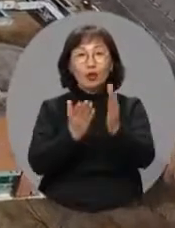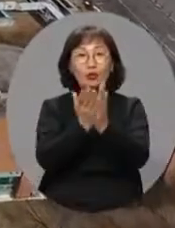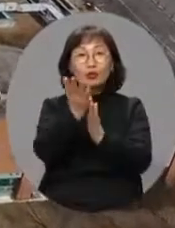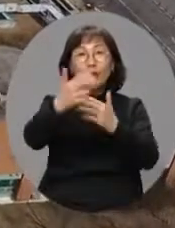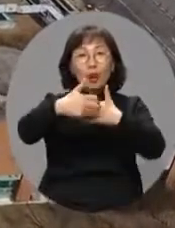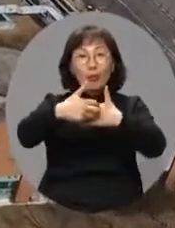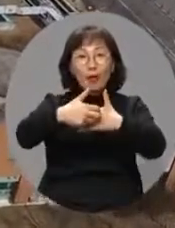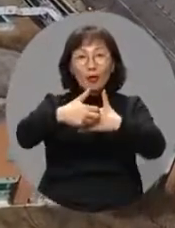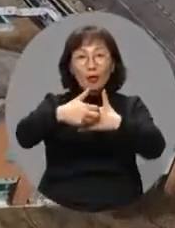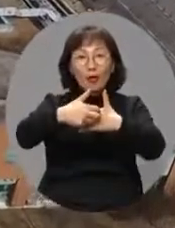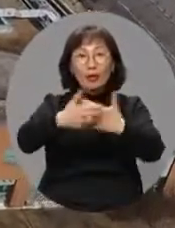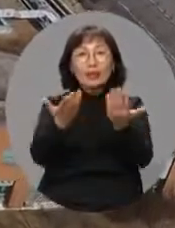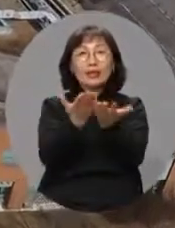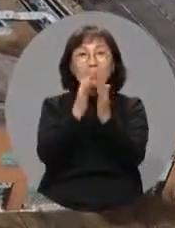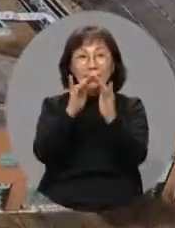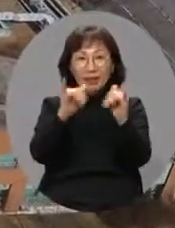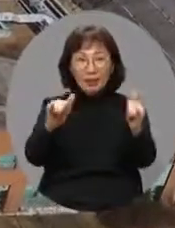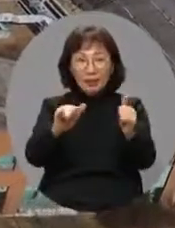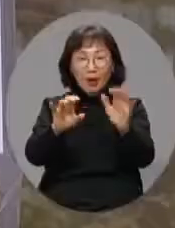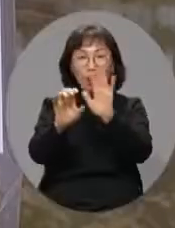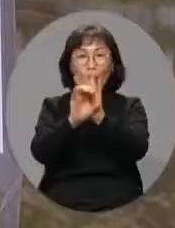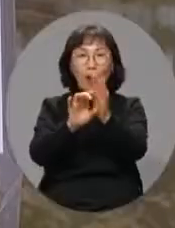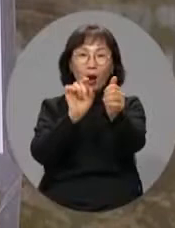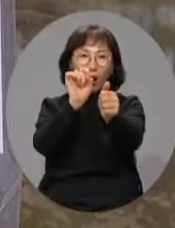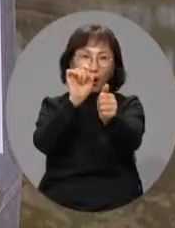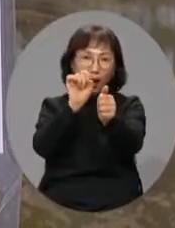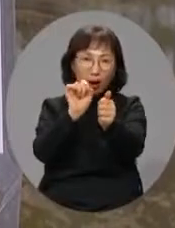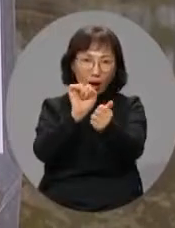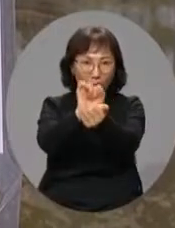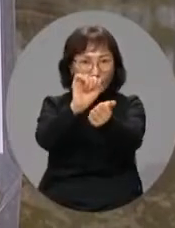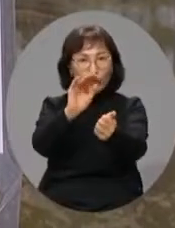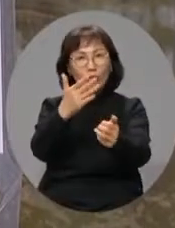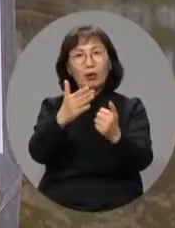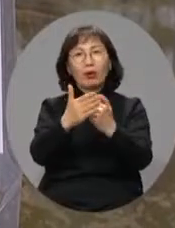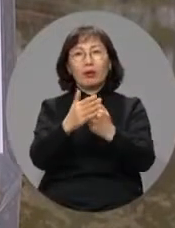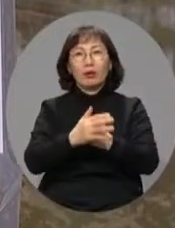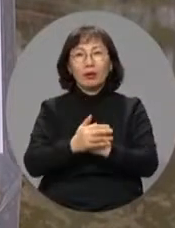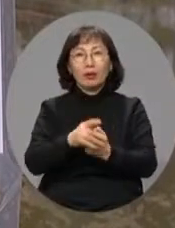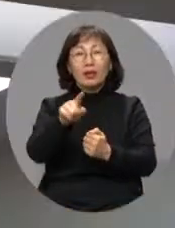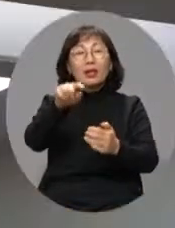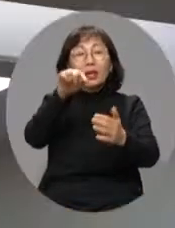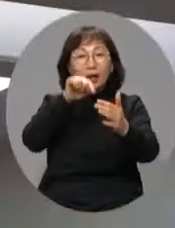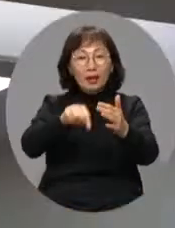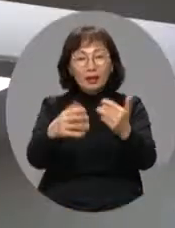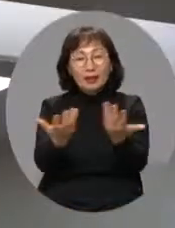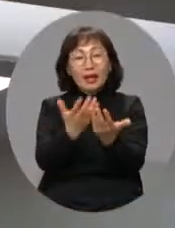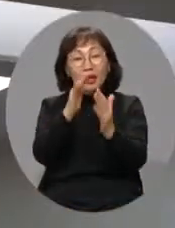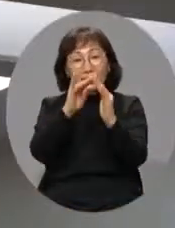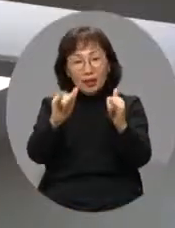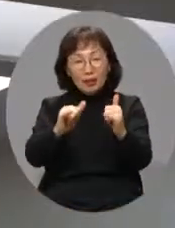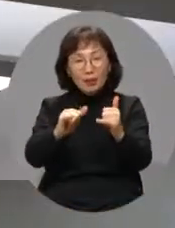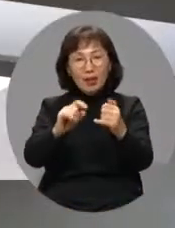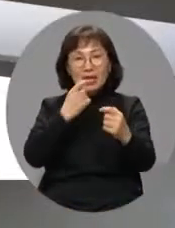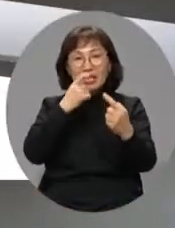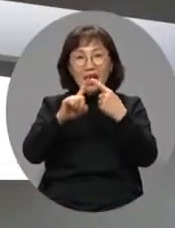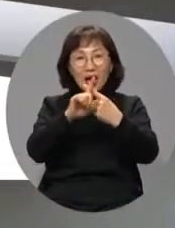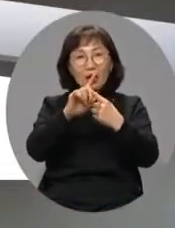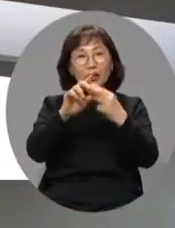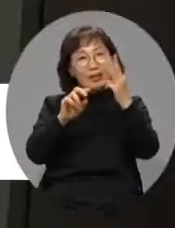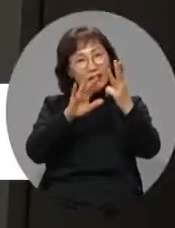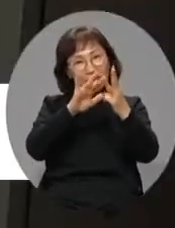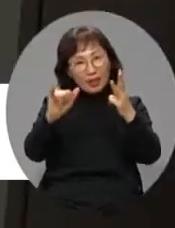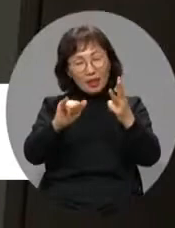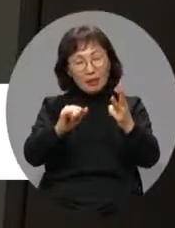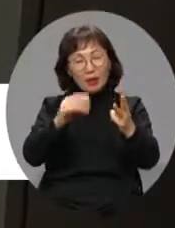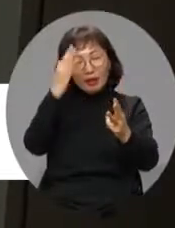군산의료원 일부 의료진이 코로나19에 감염된 것으로 나타났습니다. 격리병동에 근무하는 간호사 3명이